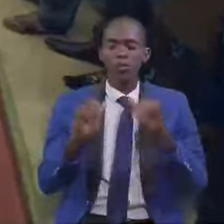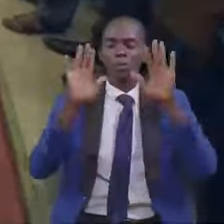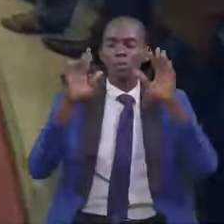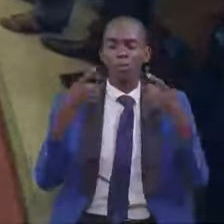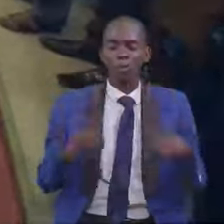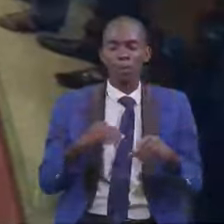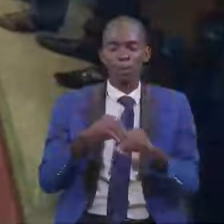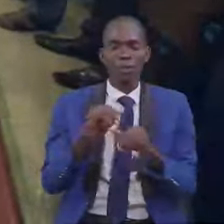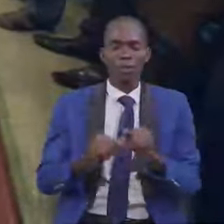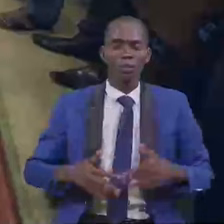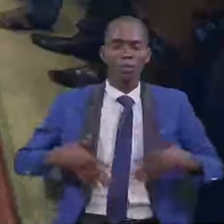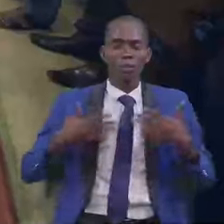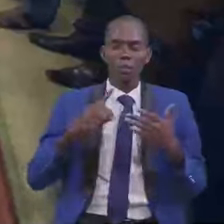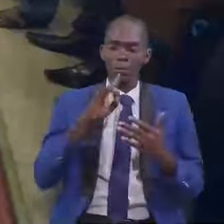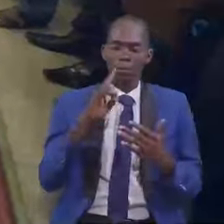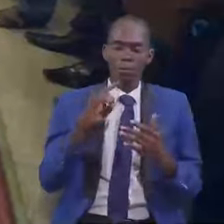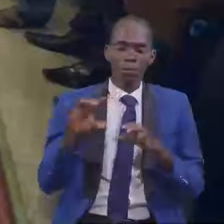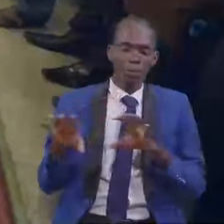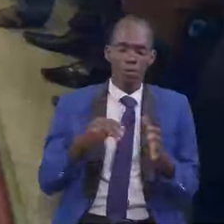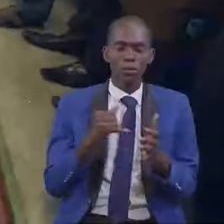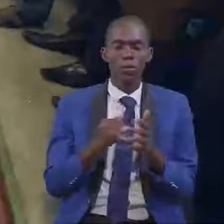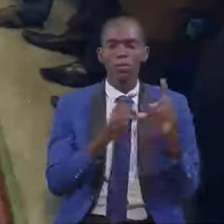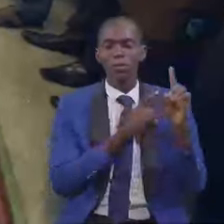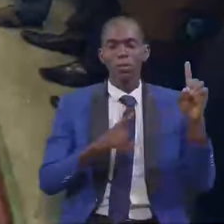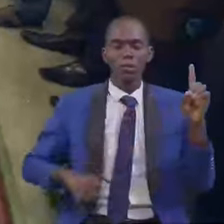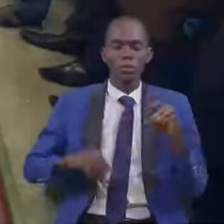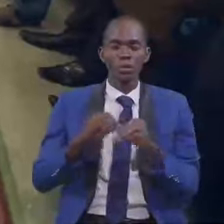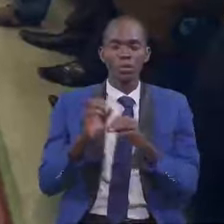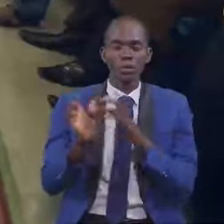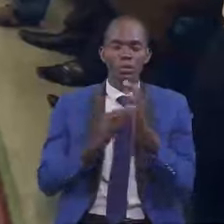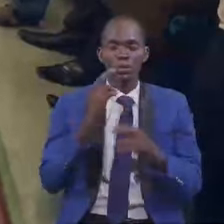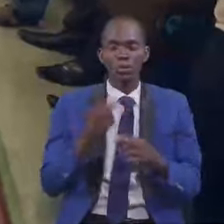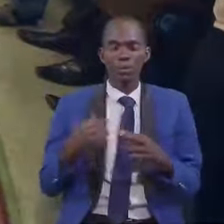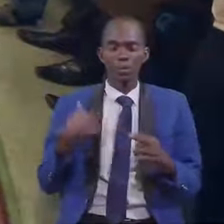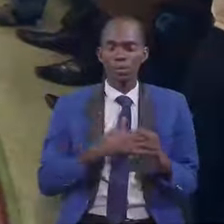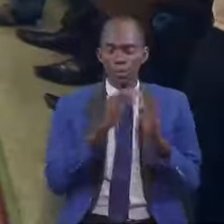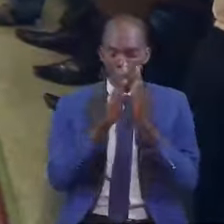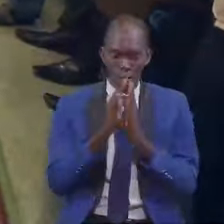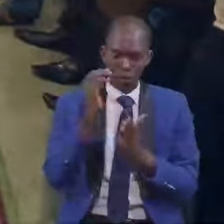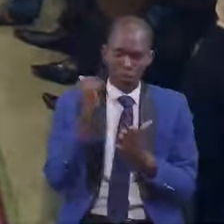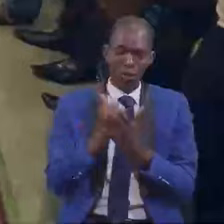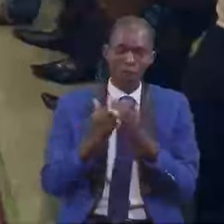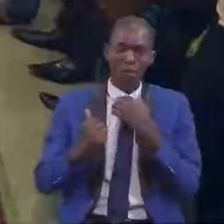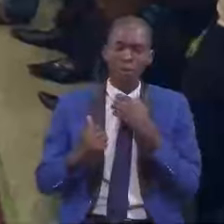ce soir. Confirme cela, Seigneur. Au nom de Jésus, nous prions.